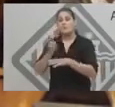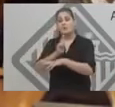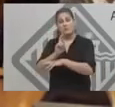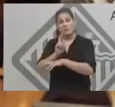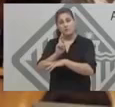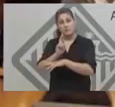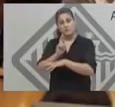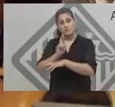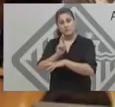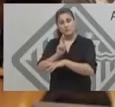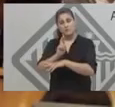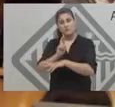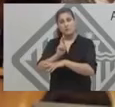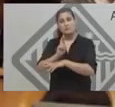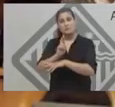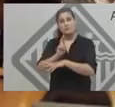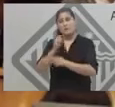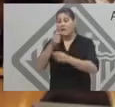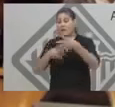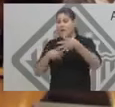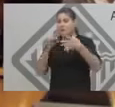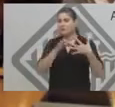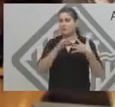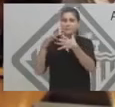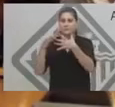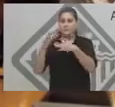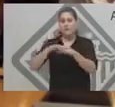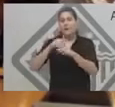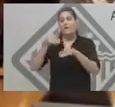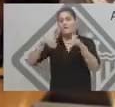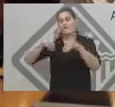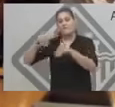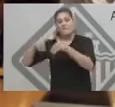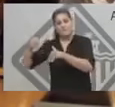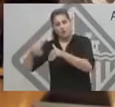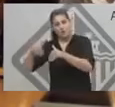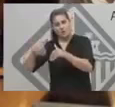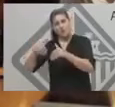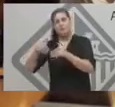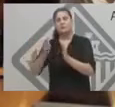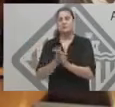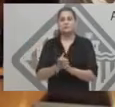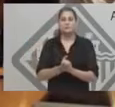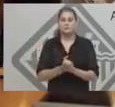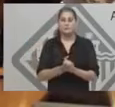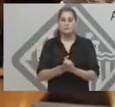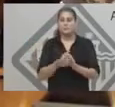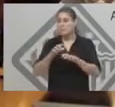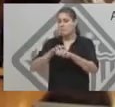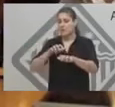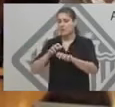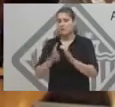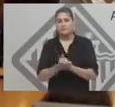proclamat batlle, el regidor que encapçali la llista que hagi obtingut major nombre de vots populars en el corresponent municipi.